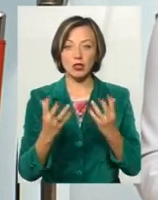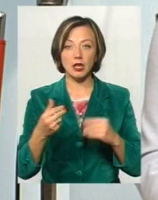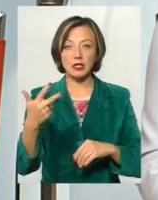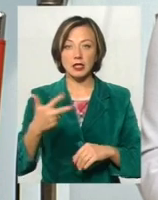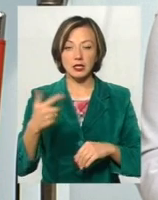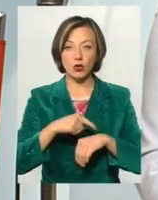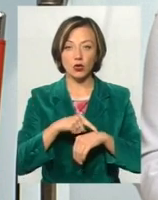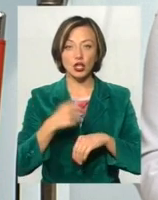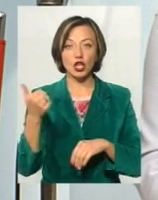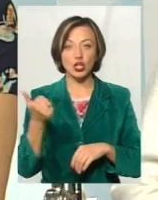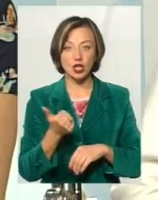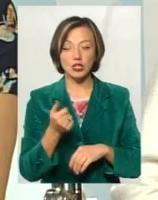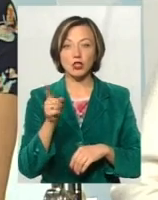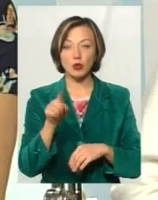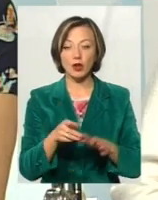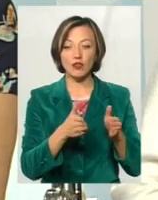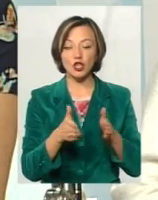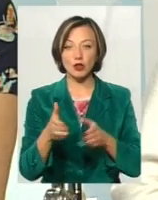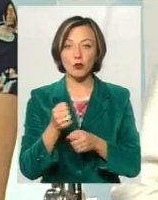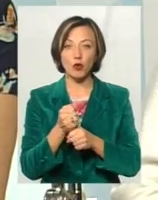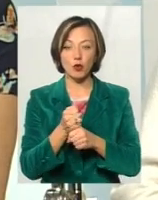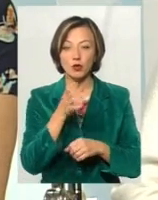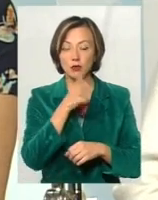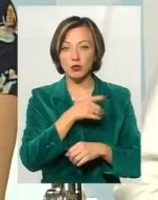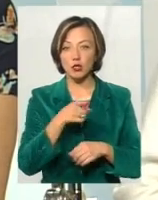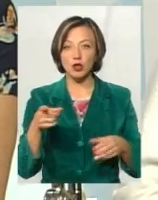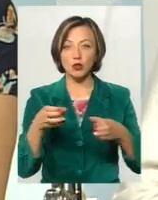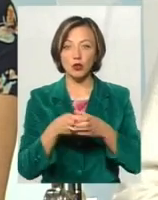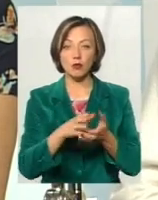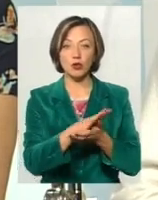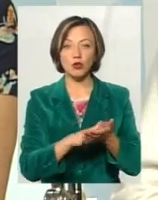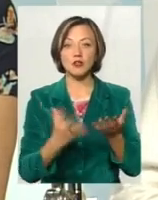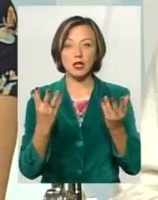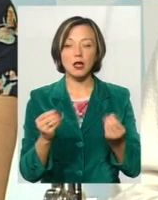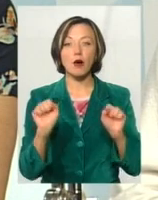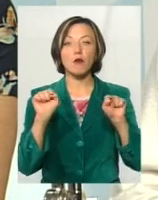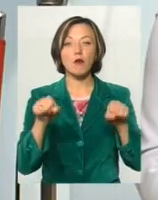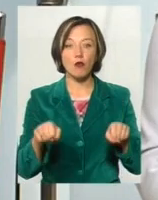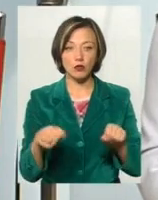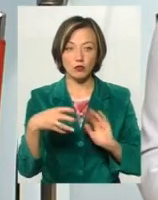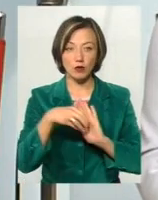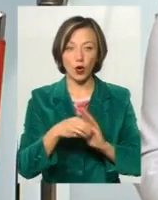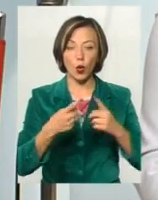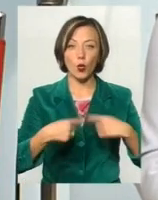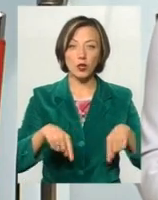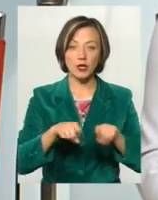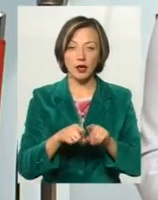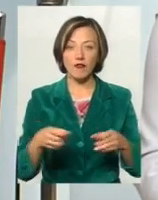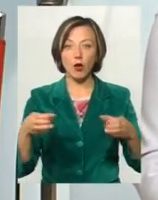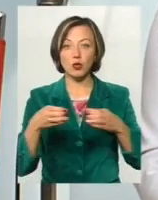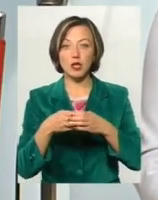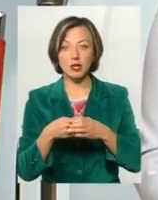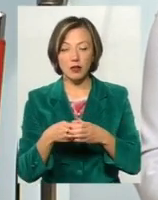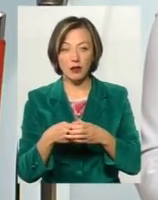на тиждень, то і в режим роботи, під час роботи групи продовженого дня можуть функціонувати гуртки,